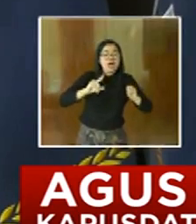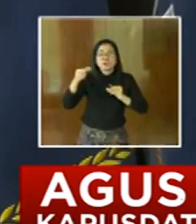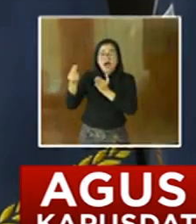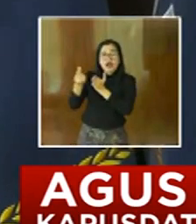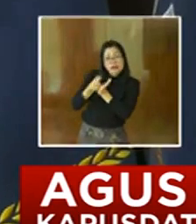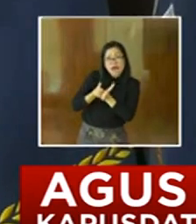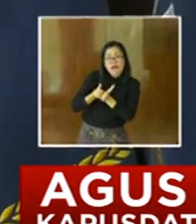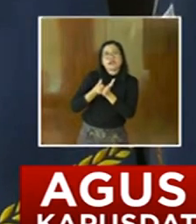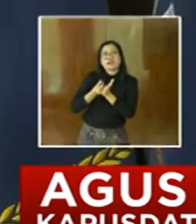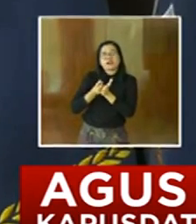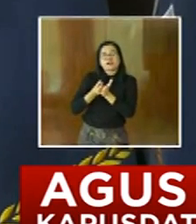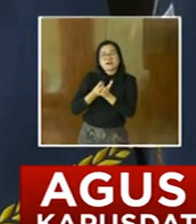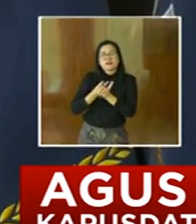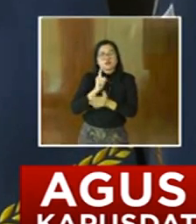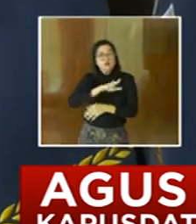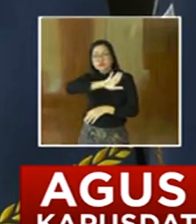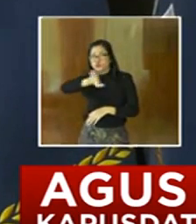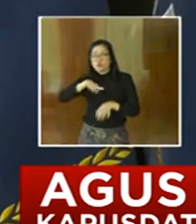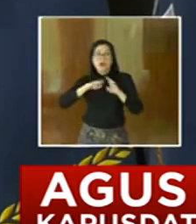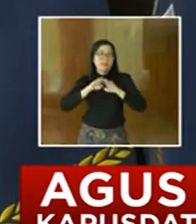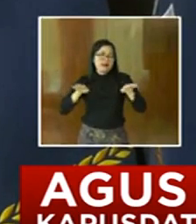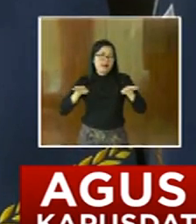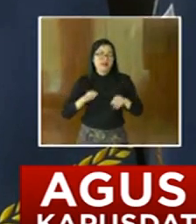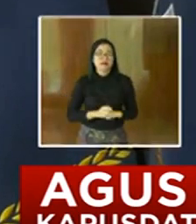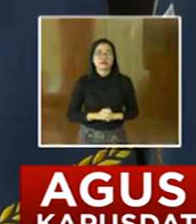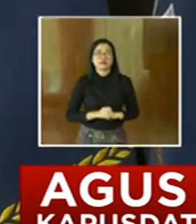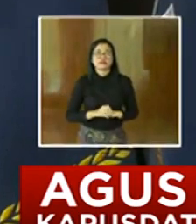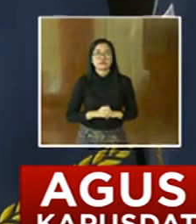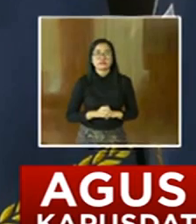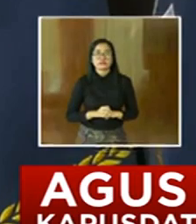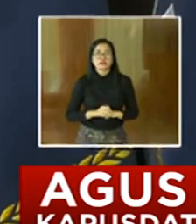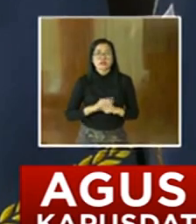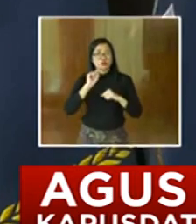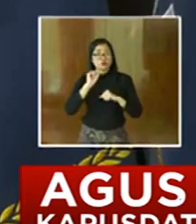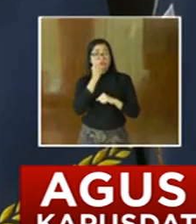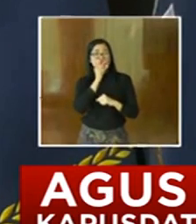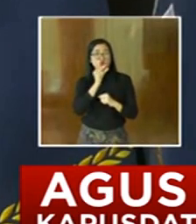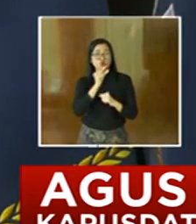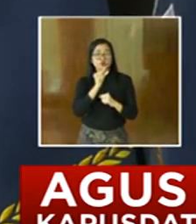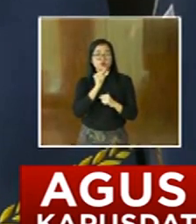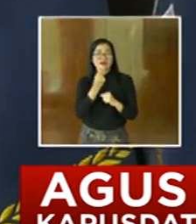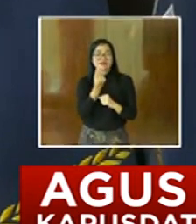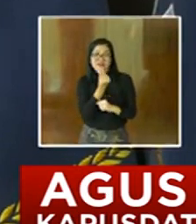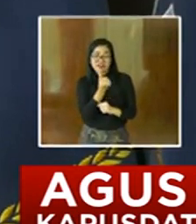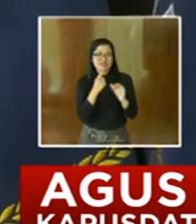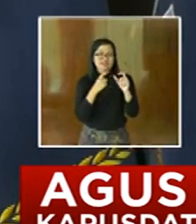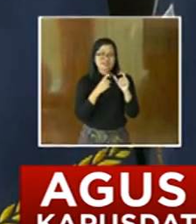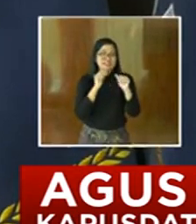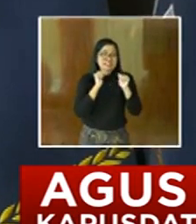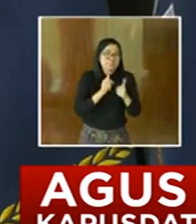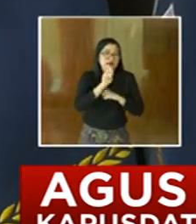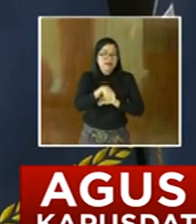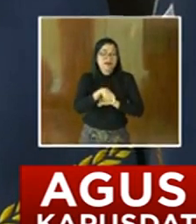sehingga perlu payung hukum sehingga aman semuanya untuk administrasi ini untuk untuk mengeluarkan anggaran dana siap pakai yang ada di